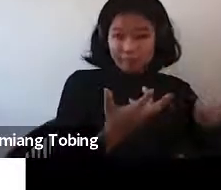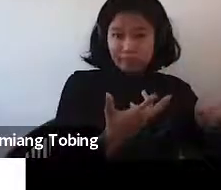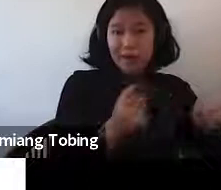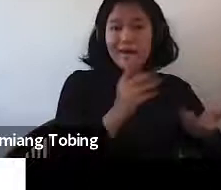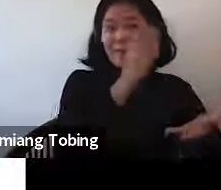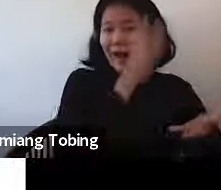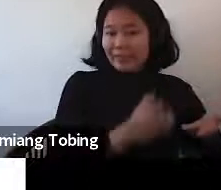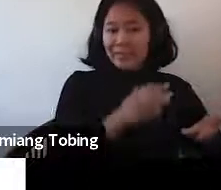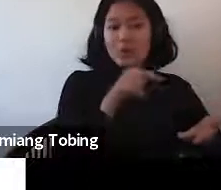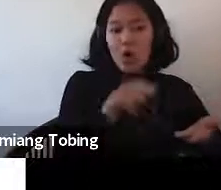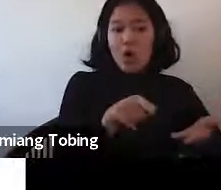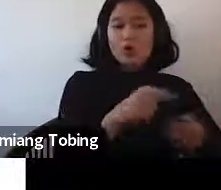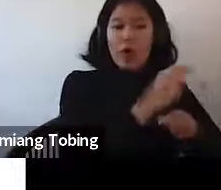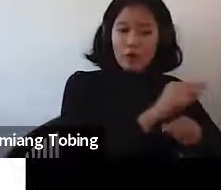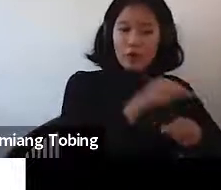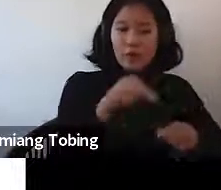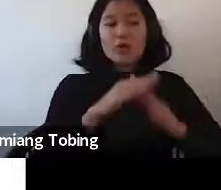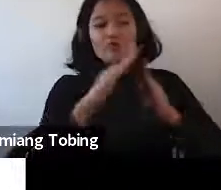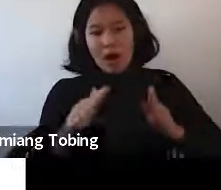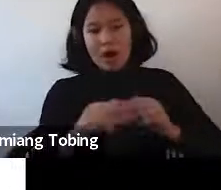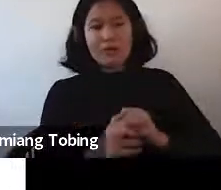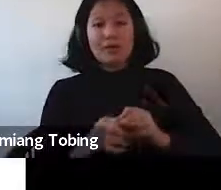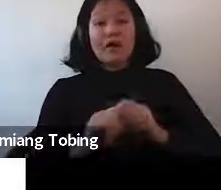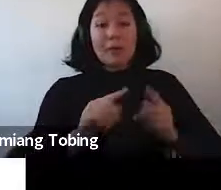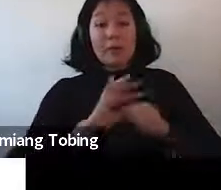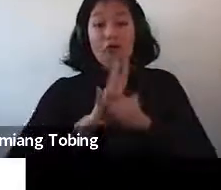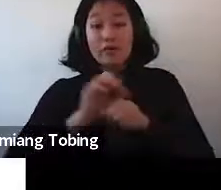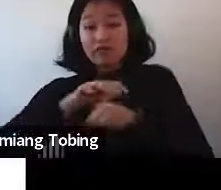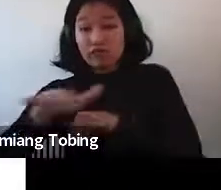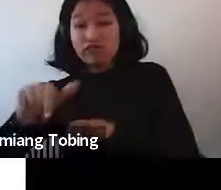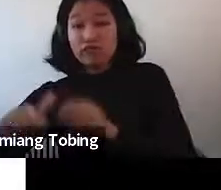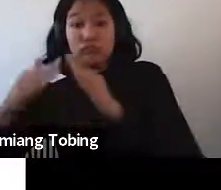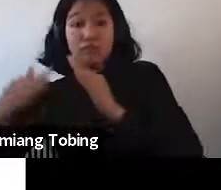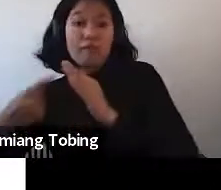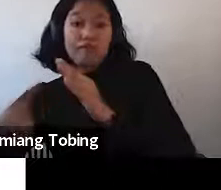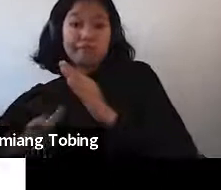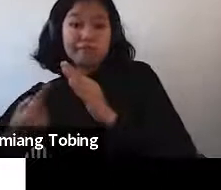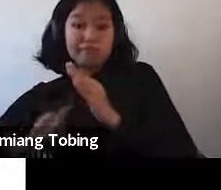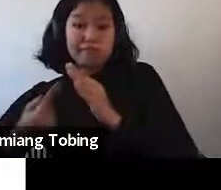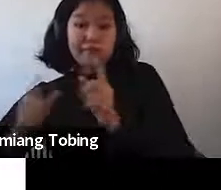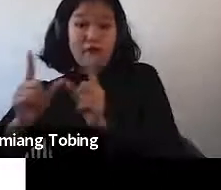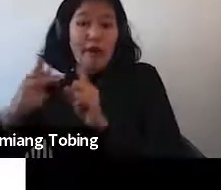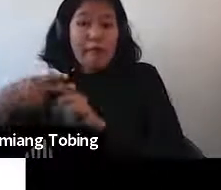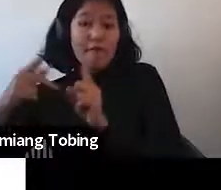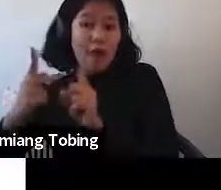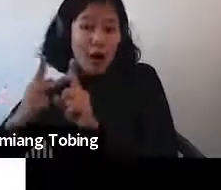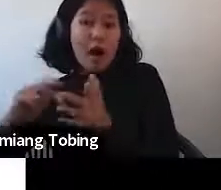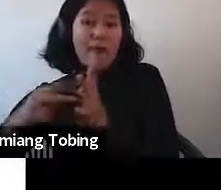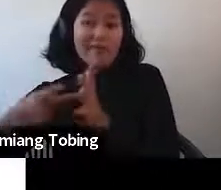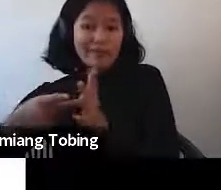ini pekerjaan kantor, ini pekerjaan rumah. Dengan adanya COVID, dengan adanya work from home, itu beban